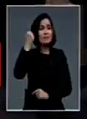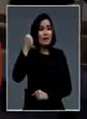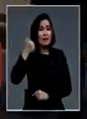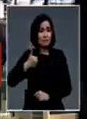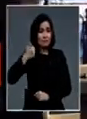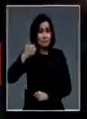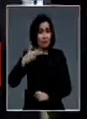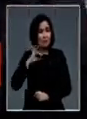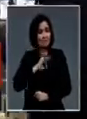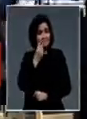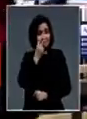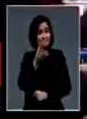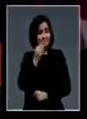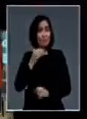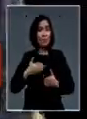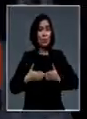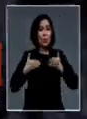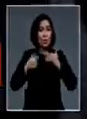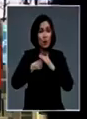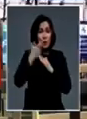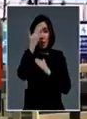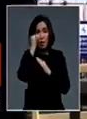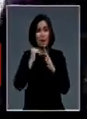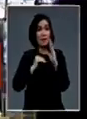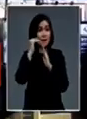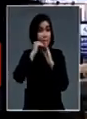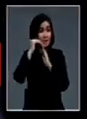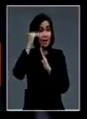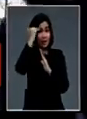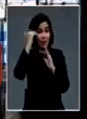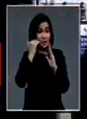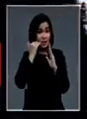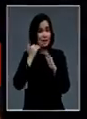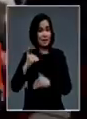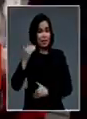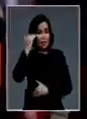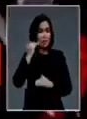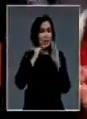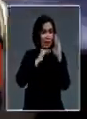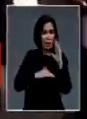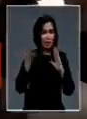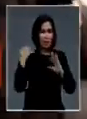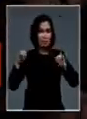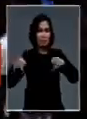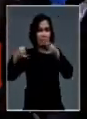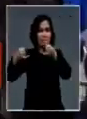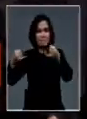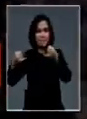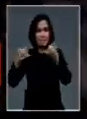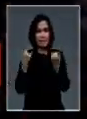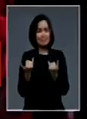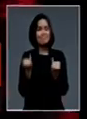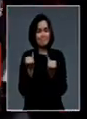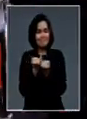ายังมีความสุขดีเพราะว่าเขาได้เห็นว่า2เกาหลีที่เมื่อก่อนเนี่ยเคยเป็น ปฏิปักษ์กันตอนนี้มีความปรองดองให้กันมาก